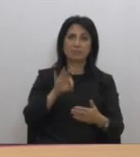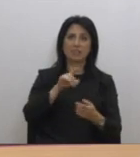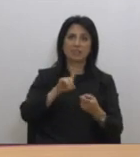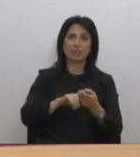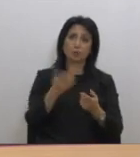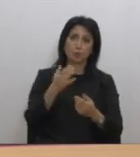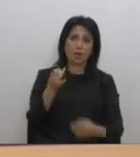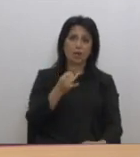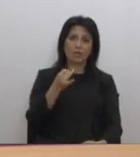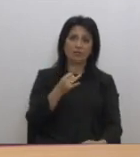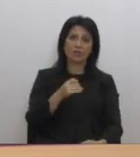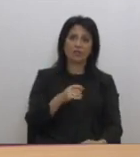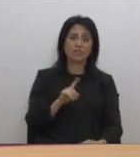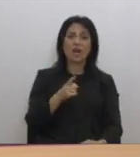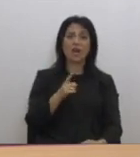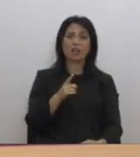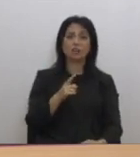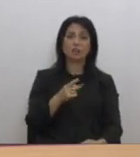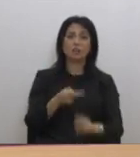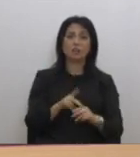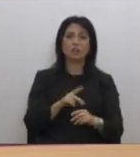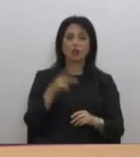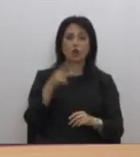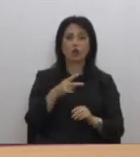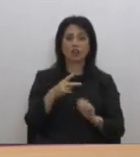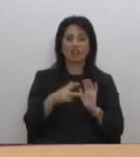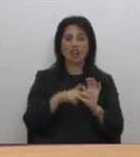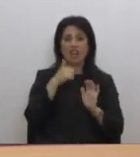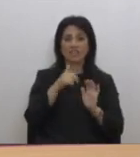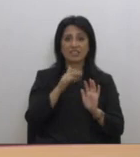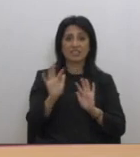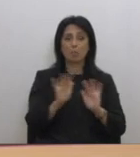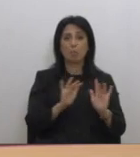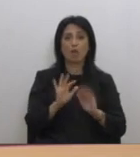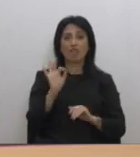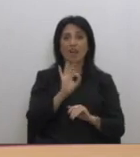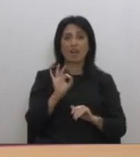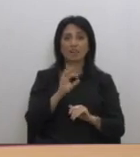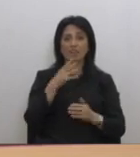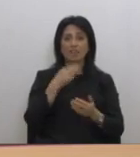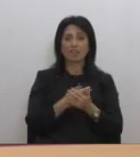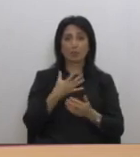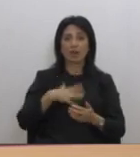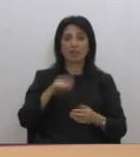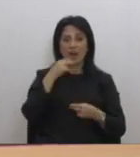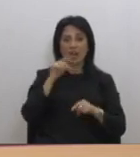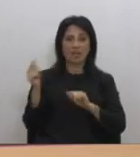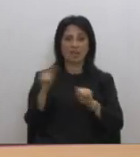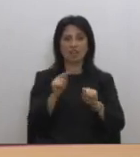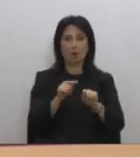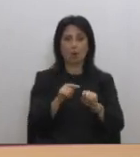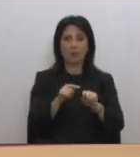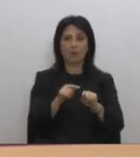თუ გაინტერესებთ. იცით რატო? იმიტომ რომ 2008 წლის მოვლენებში საკუთარ ქვეყანას